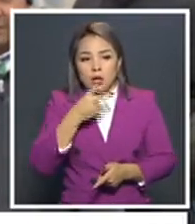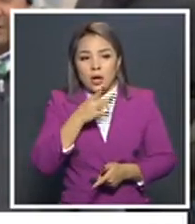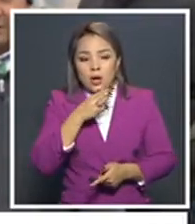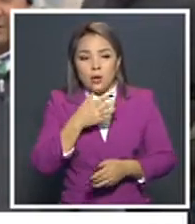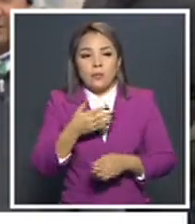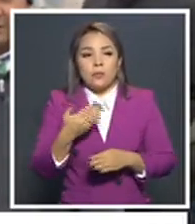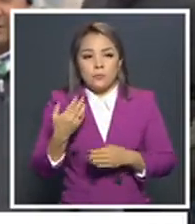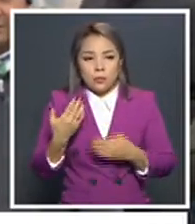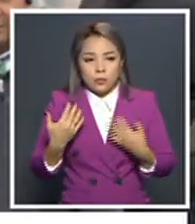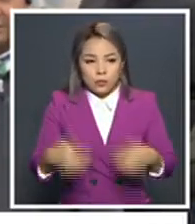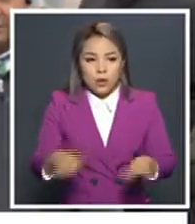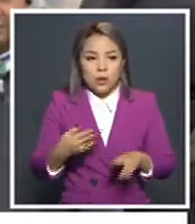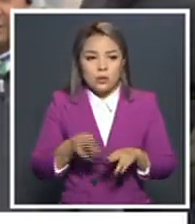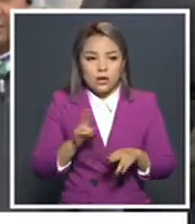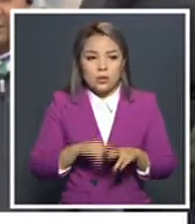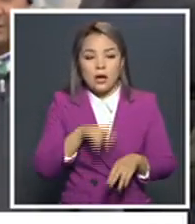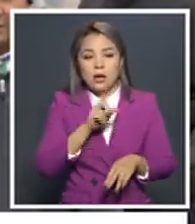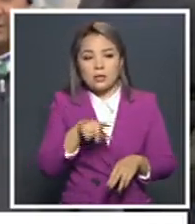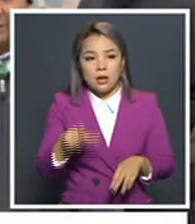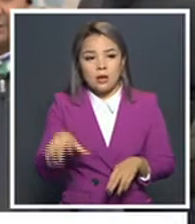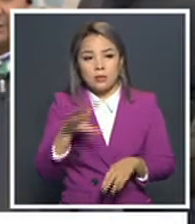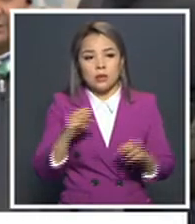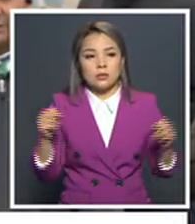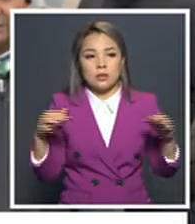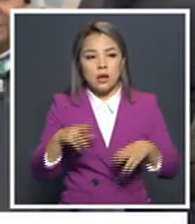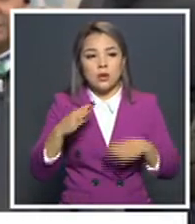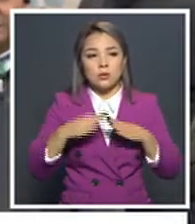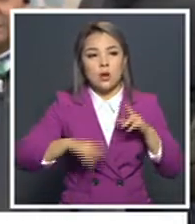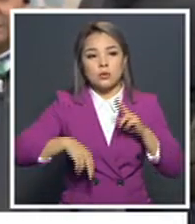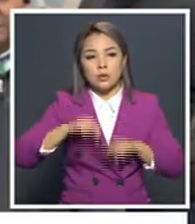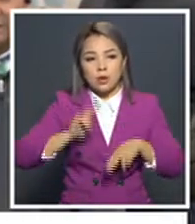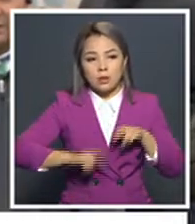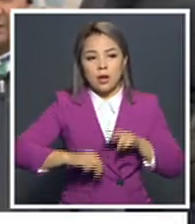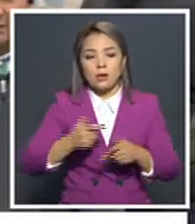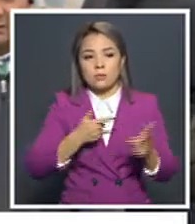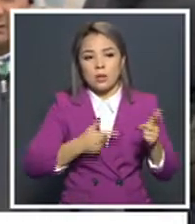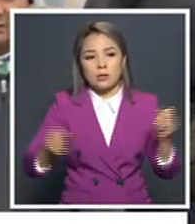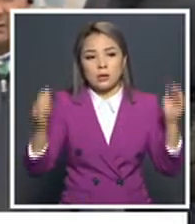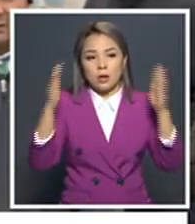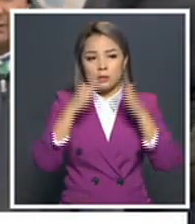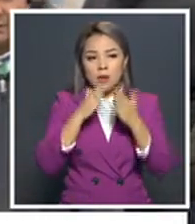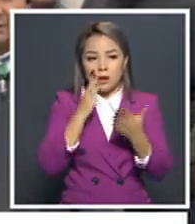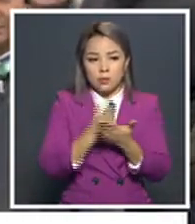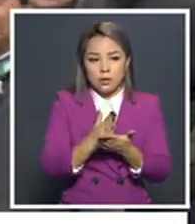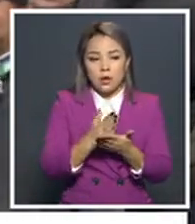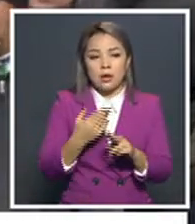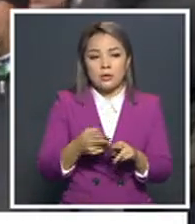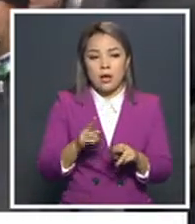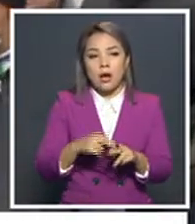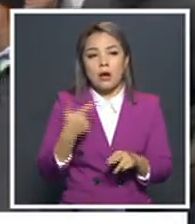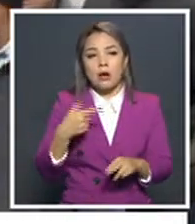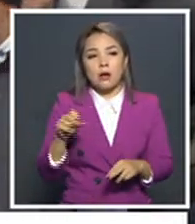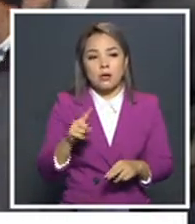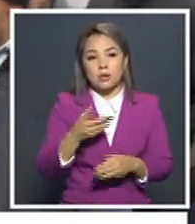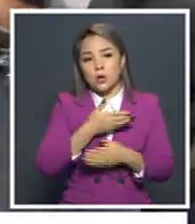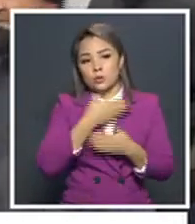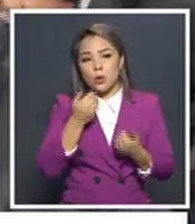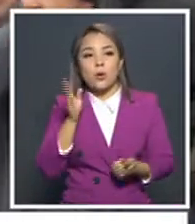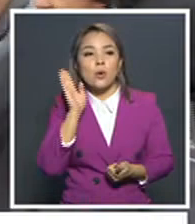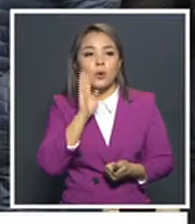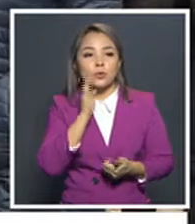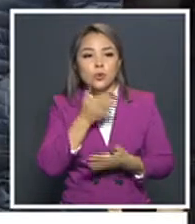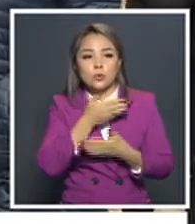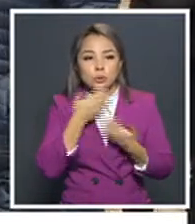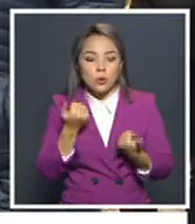таңда. Сондықтан мына халықтардың бәрі осы араға үйді салып тастады. Енді бірақ жаңағы я газ жоқ, я су жоқ, я